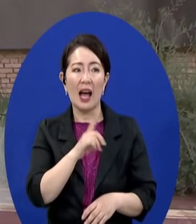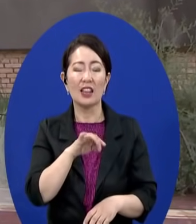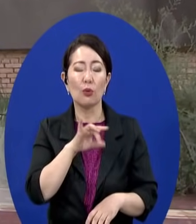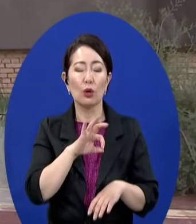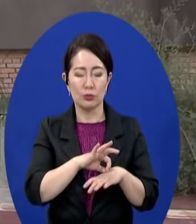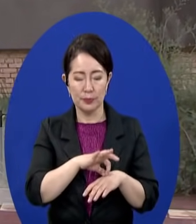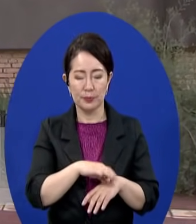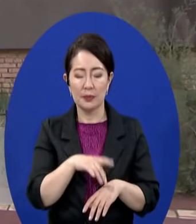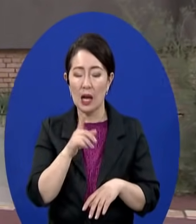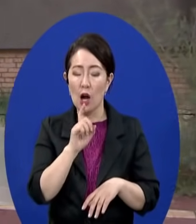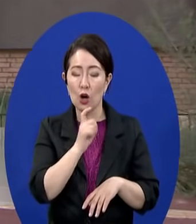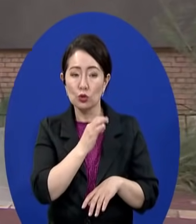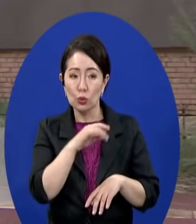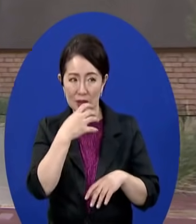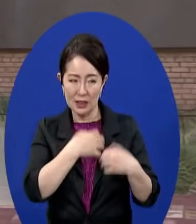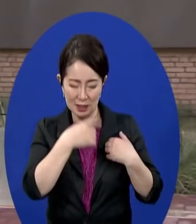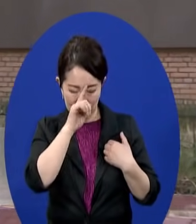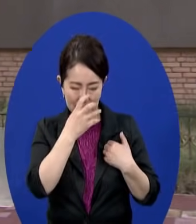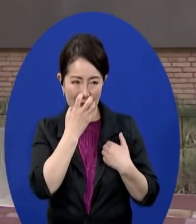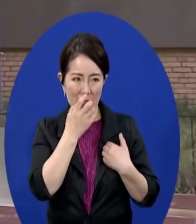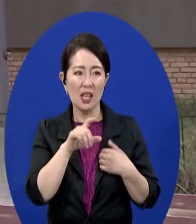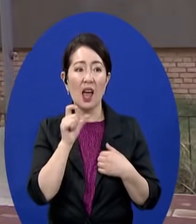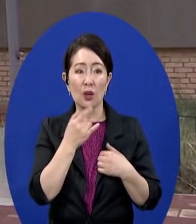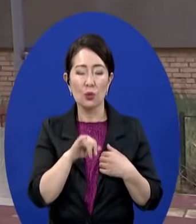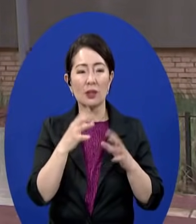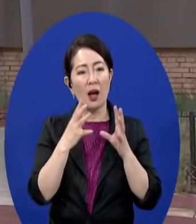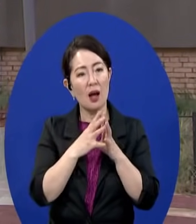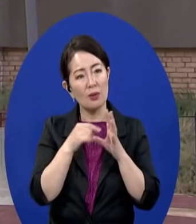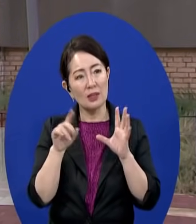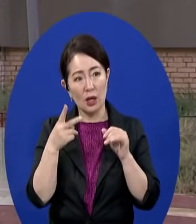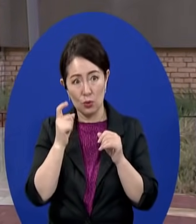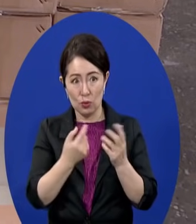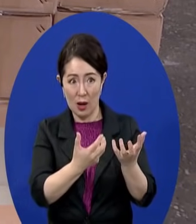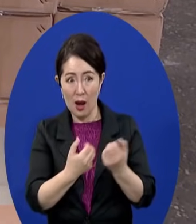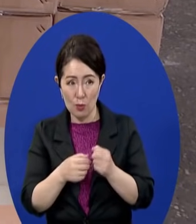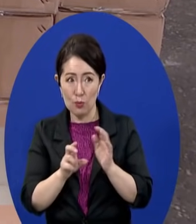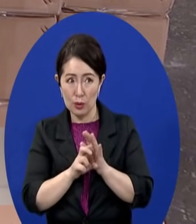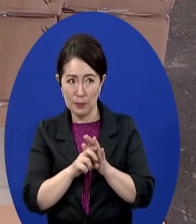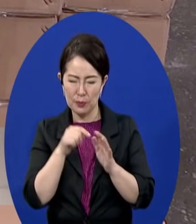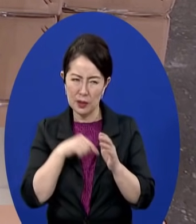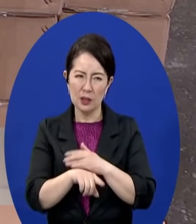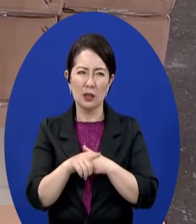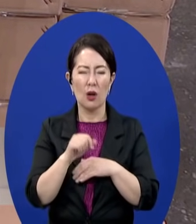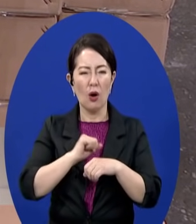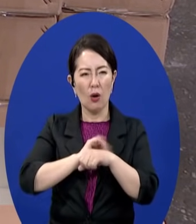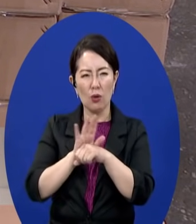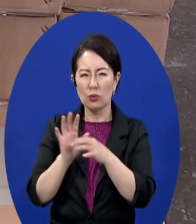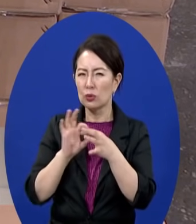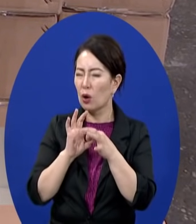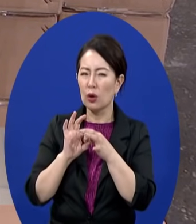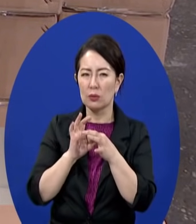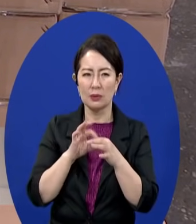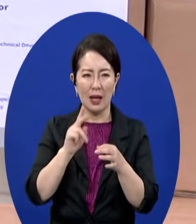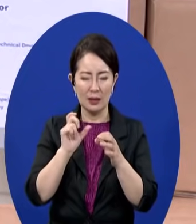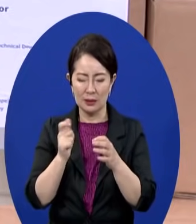Халдвар төвчин судлын үндэсний төвийн эрчим тэмцэлгээний тасагт энгийн үед 10-12 хүнийг хүлээж авах боломжтой. Гэтэл цар тахлын нөхцөл байдлаас шалтгаална